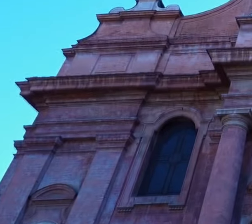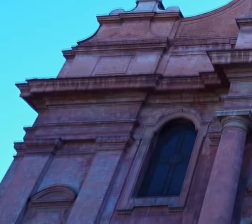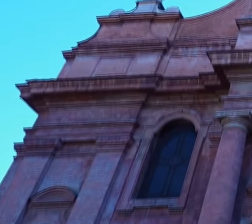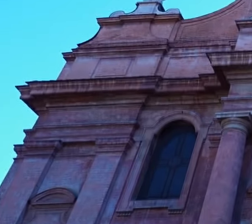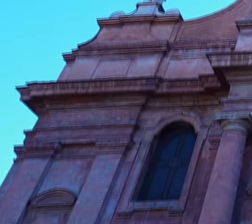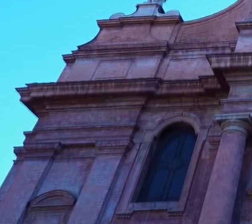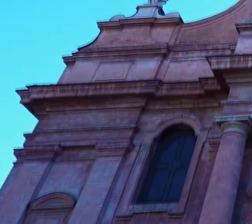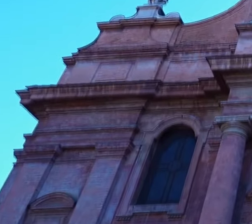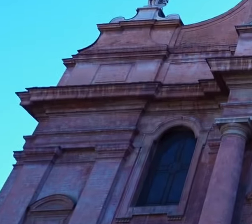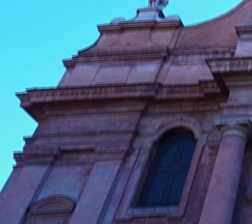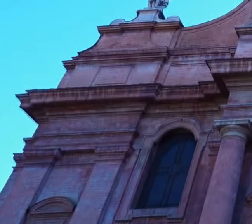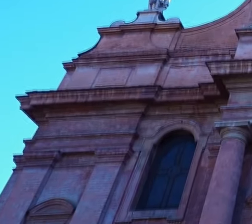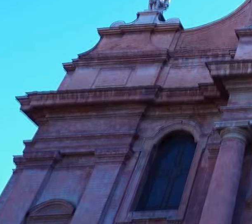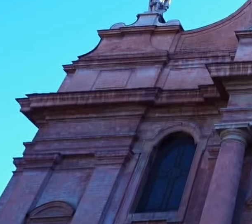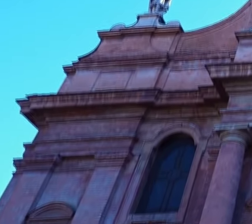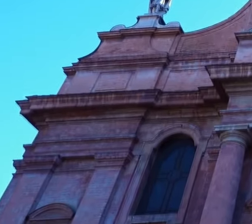parola del